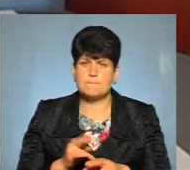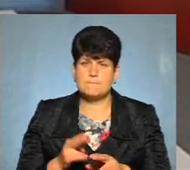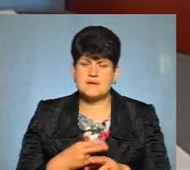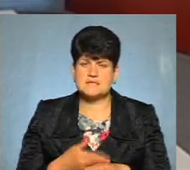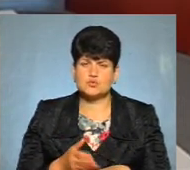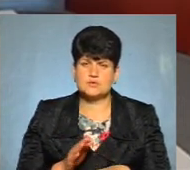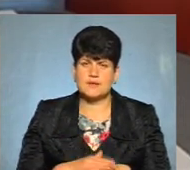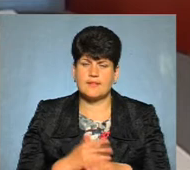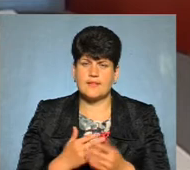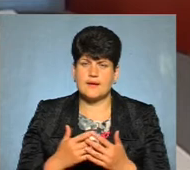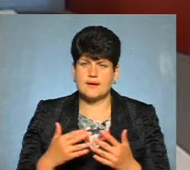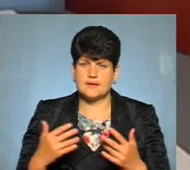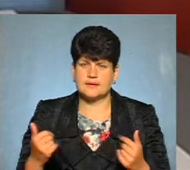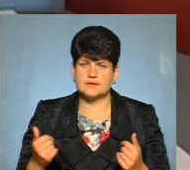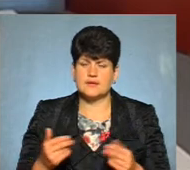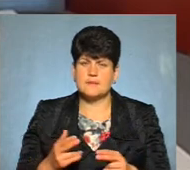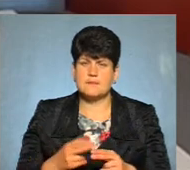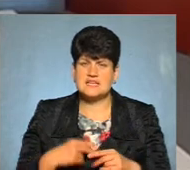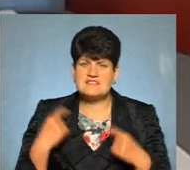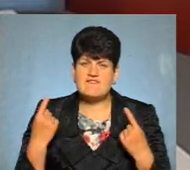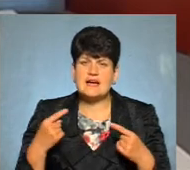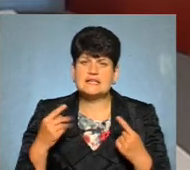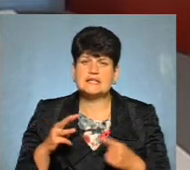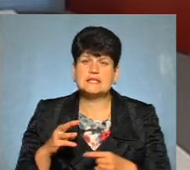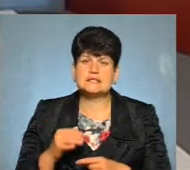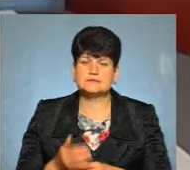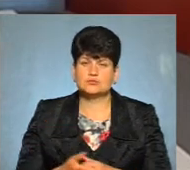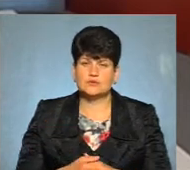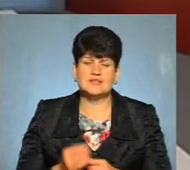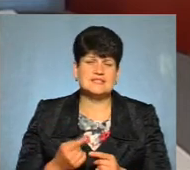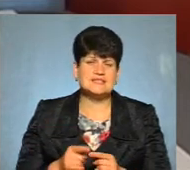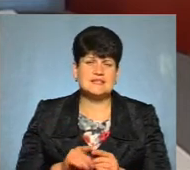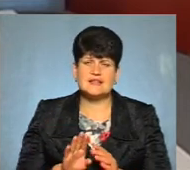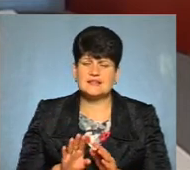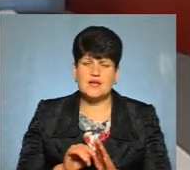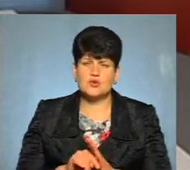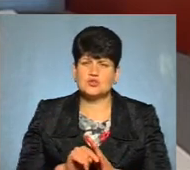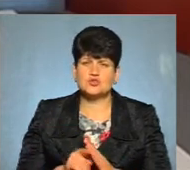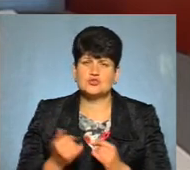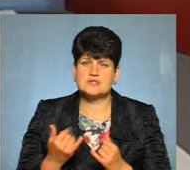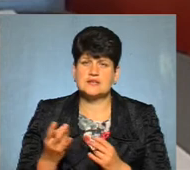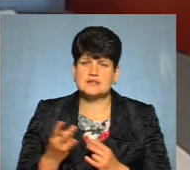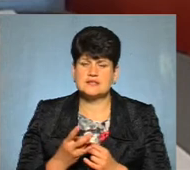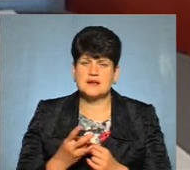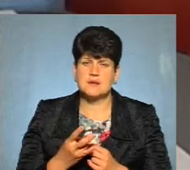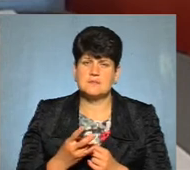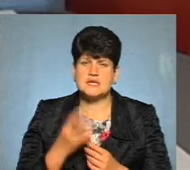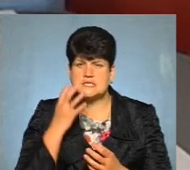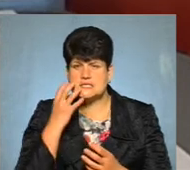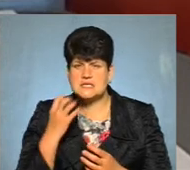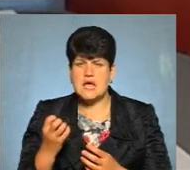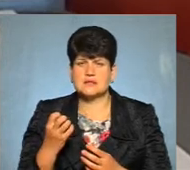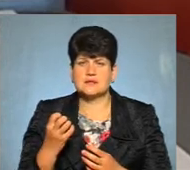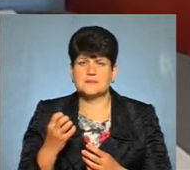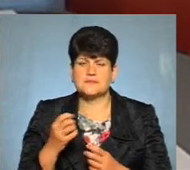тому подібне. Але без фанатизму, оці слова, що вони означають? Це не означає, що зараз треба познімати маски